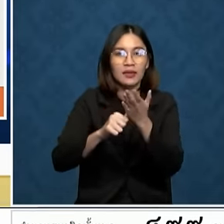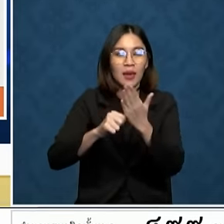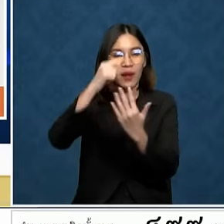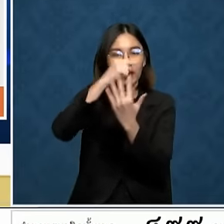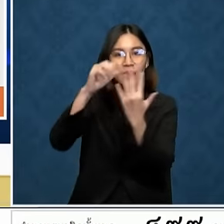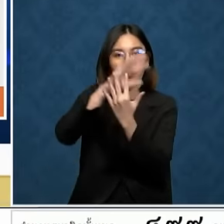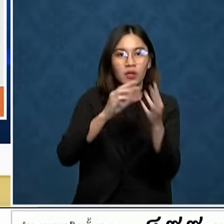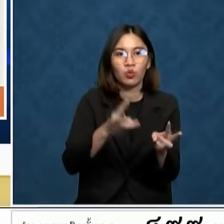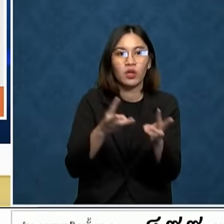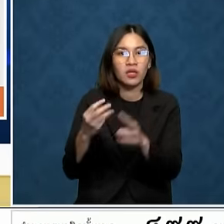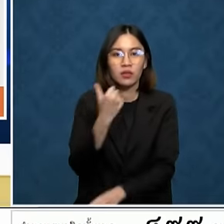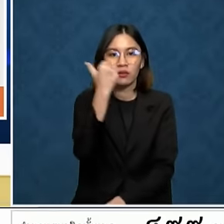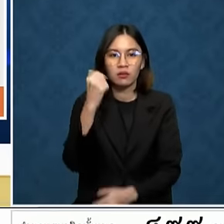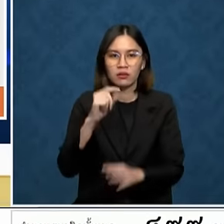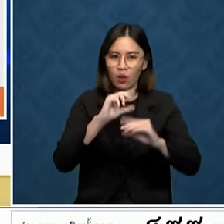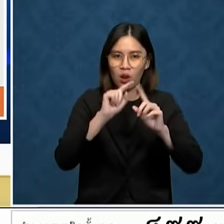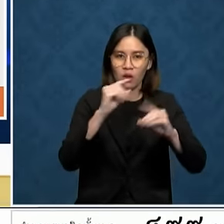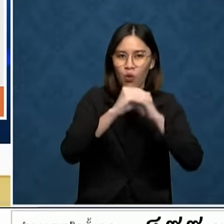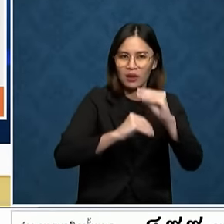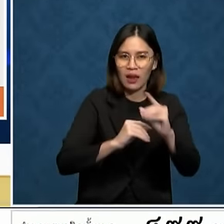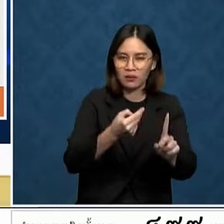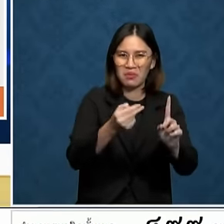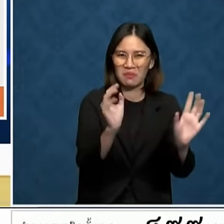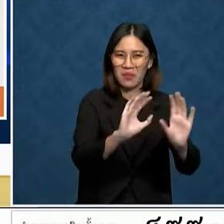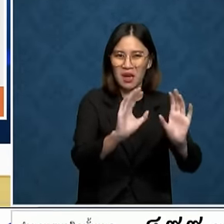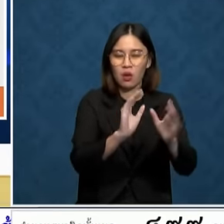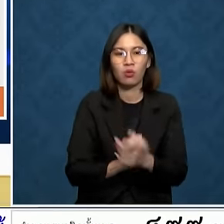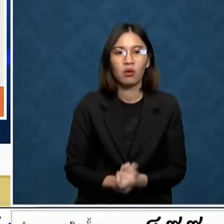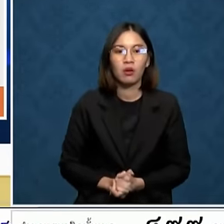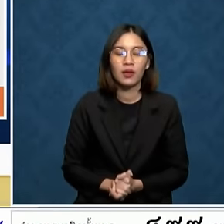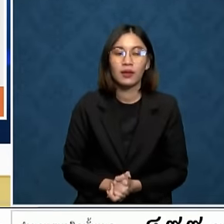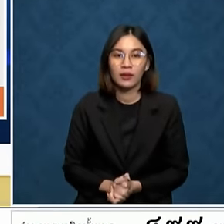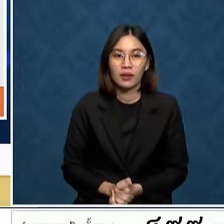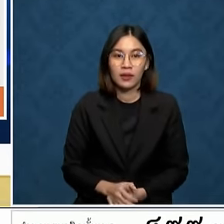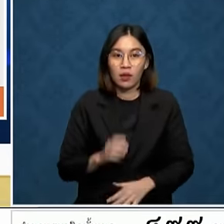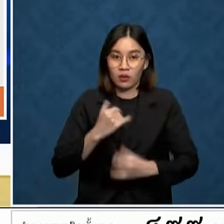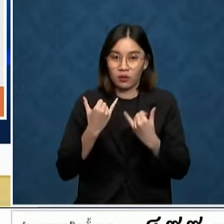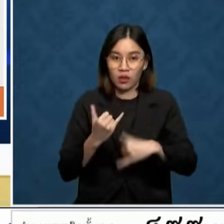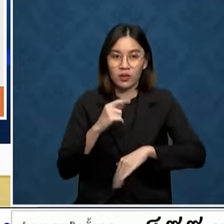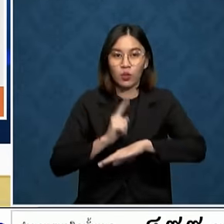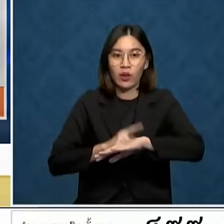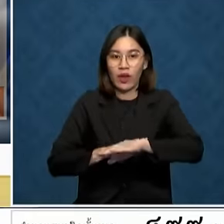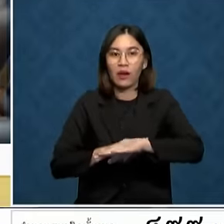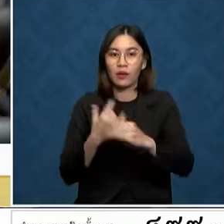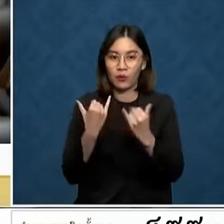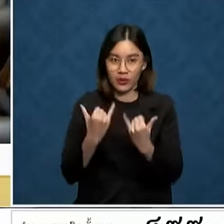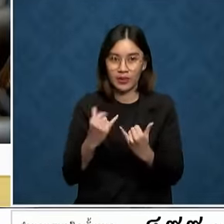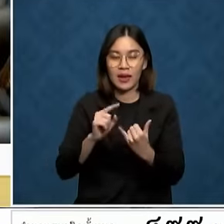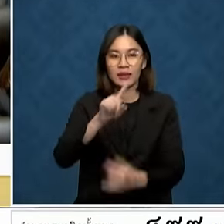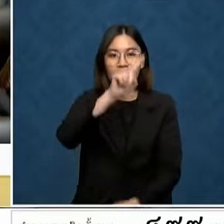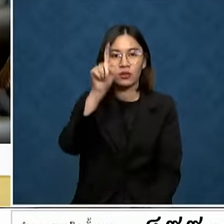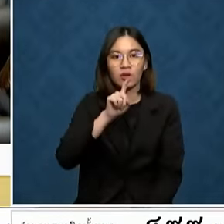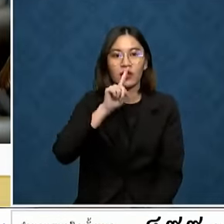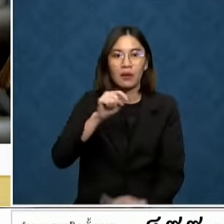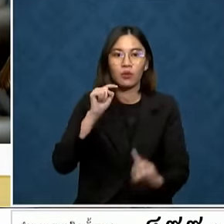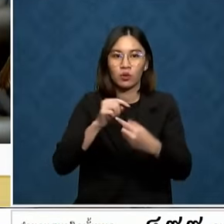วิธีกอื่นทไม่ใช่ Digital Walletแนอนกธรมทาน ถาผมมาใช้เวลาทเหลอใวัี้มาตั้สำถ